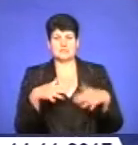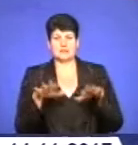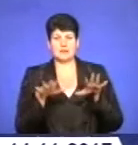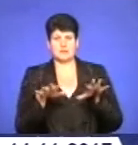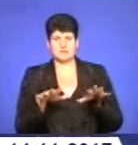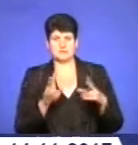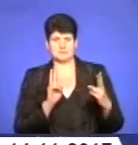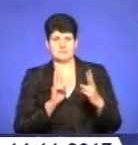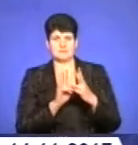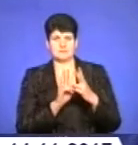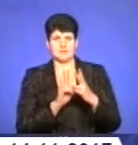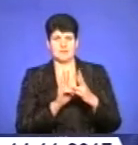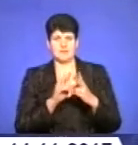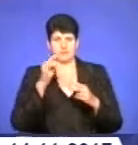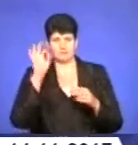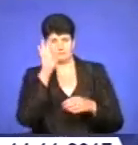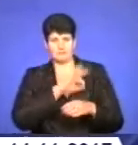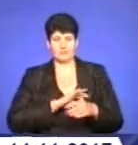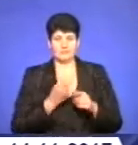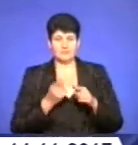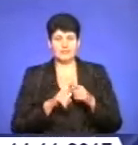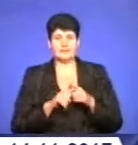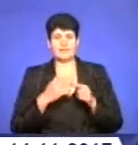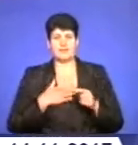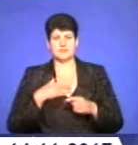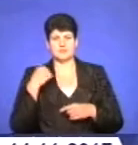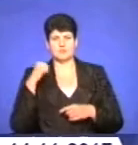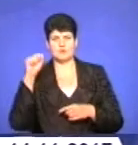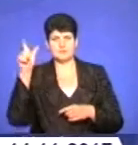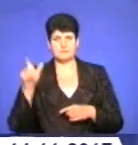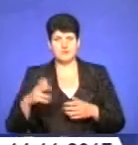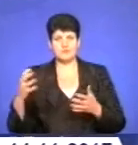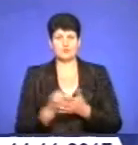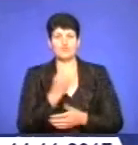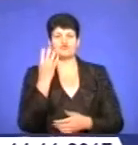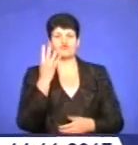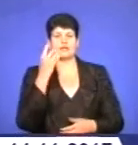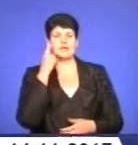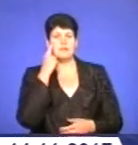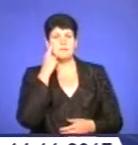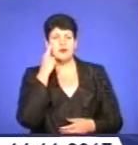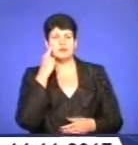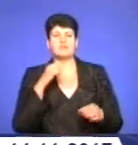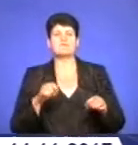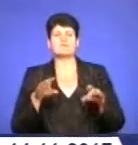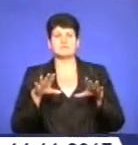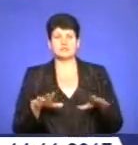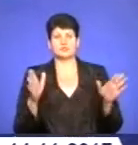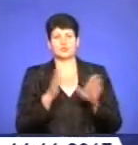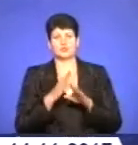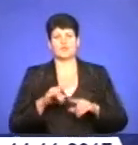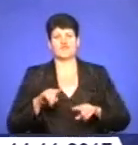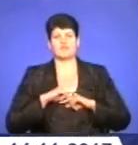діях суперника та вміло цим скориставшись, наш спортсмен здобув 4 бали, які у підсумку вирішили долю цього